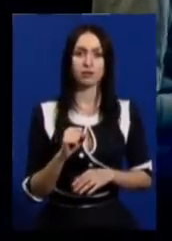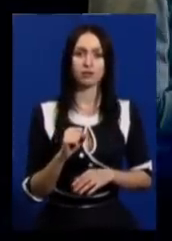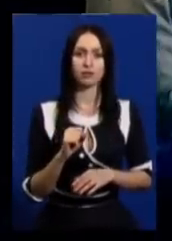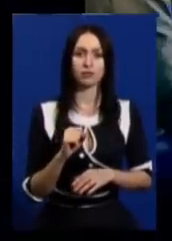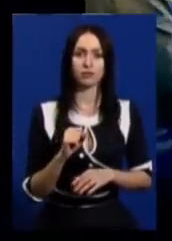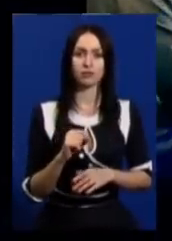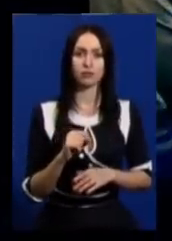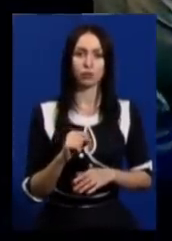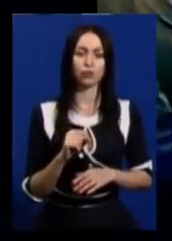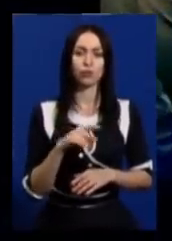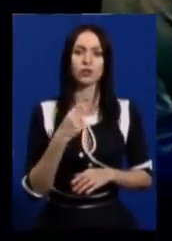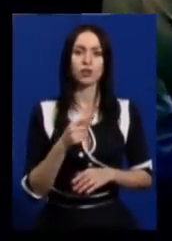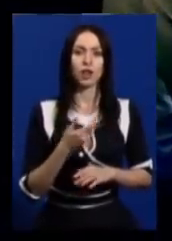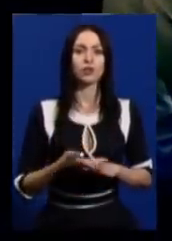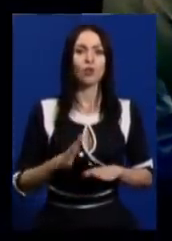ну, всі, будемо говорити так,